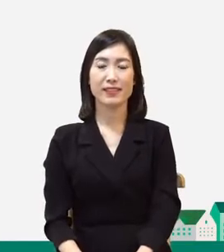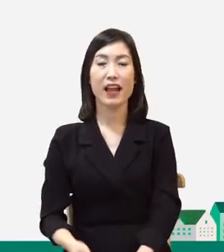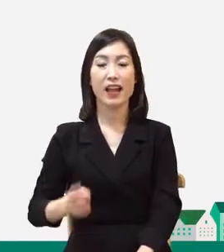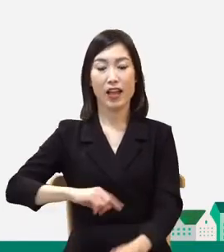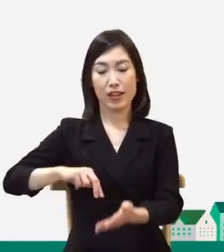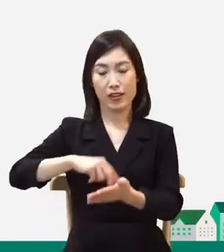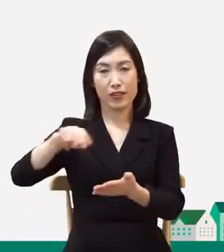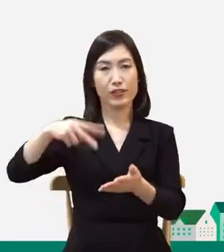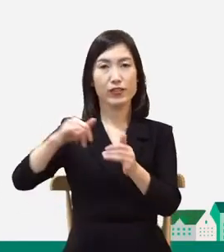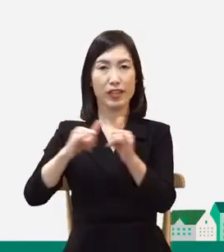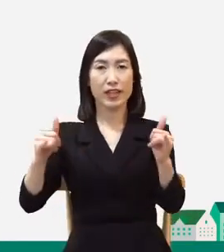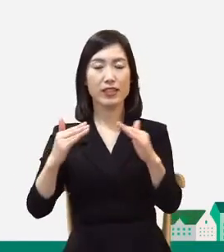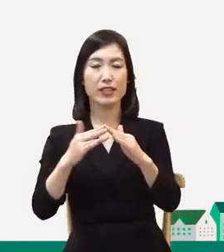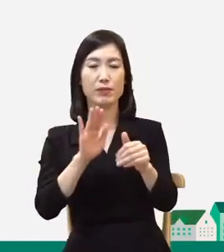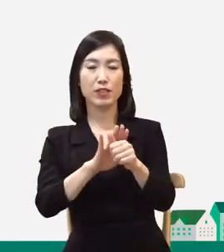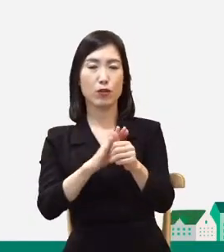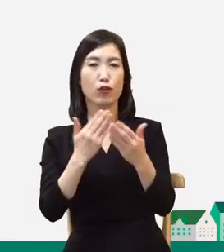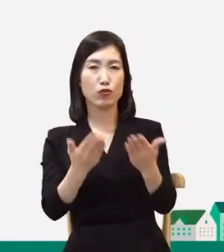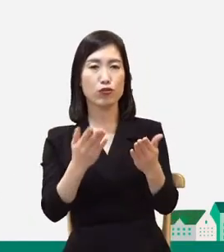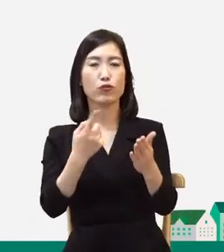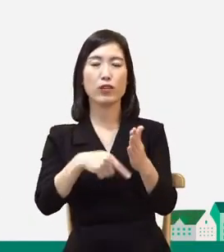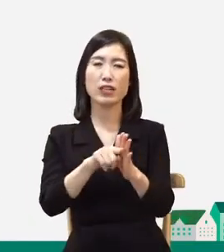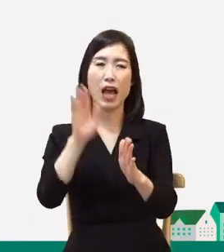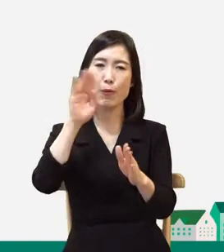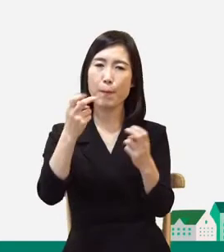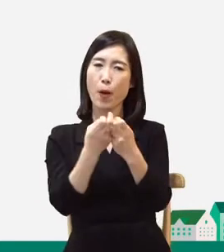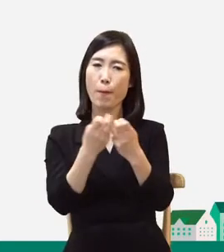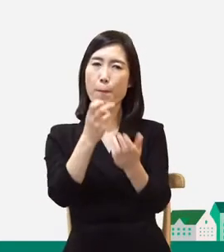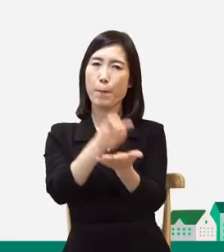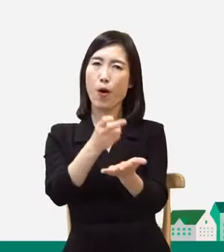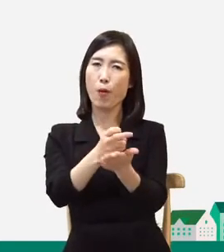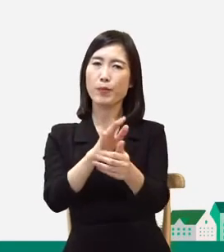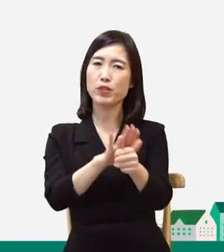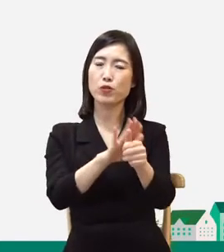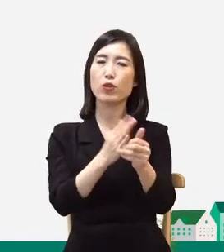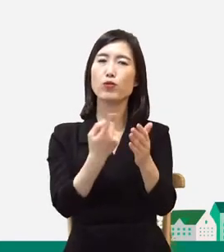다음은 노숙인 지원주택 제도 개선을 위한 제언입니다.